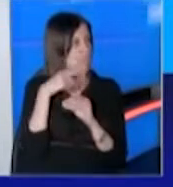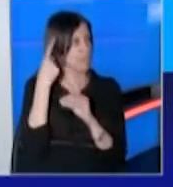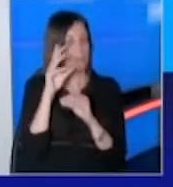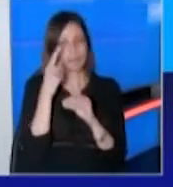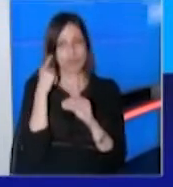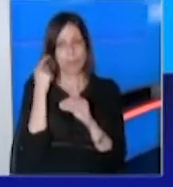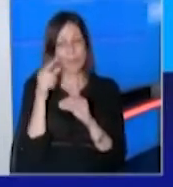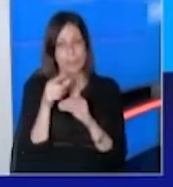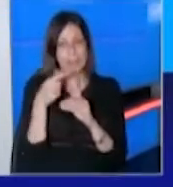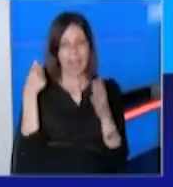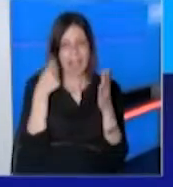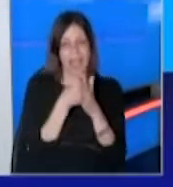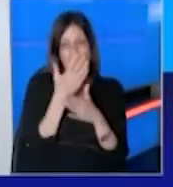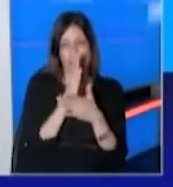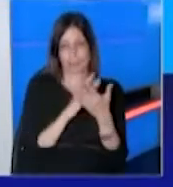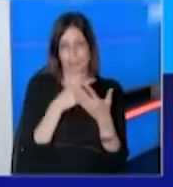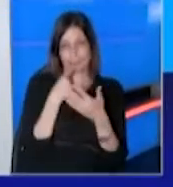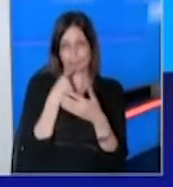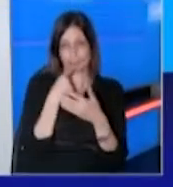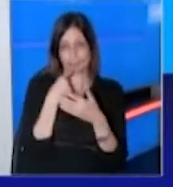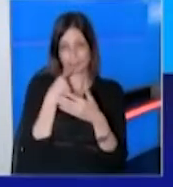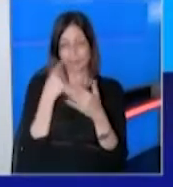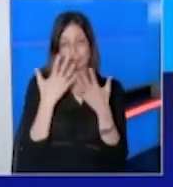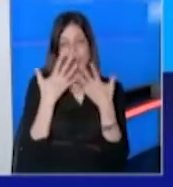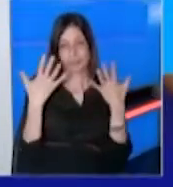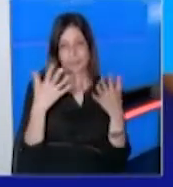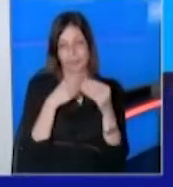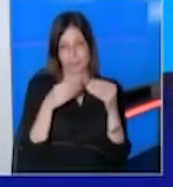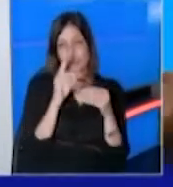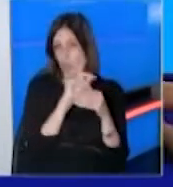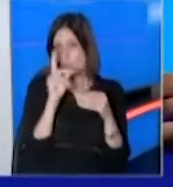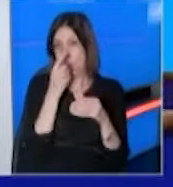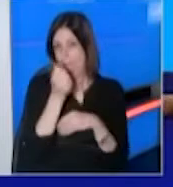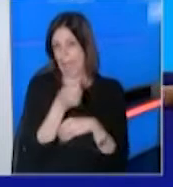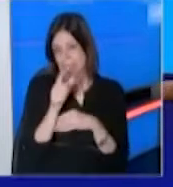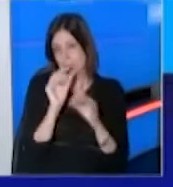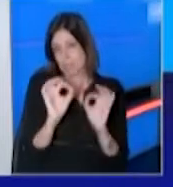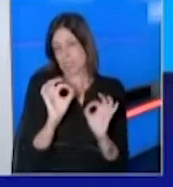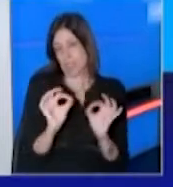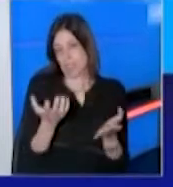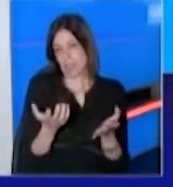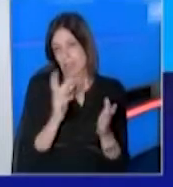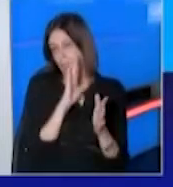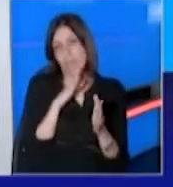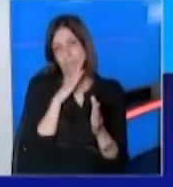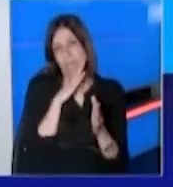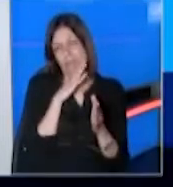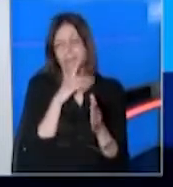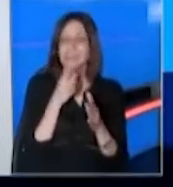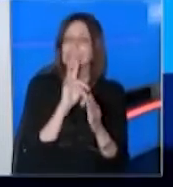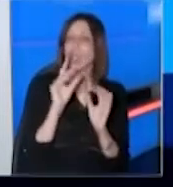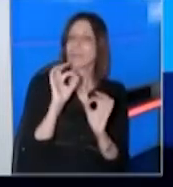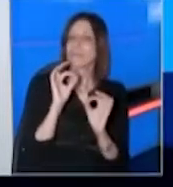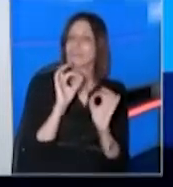שאני שומע ממך עד השלב שאמרת התרחבות לשימוש לא חקלאי, זה בסדר מבחינתנו. אין בעיה. זה לא כל